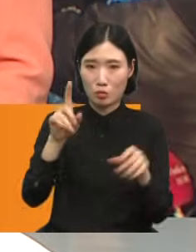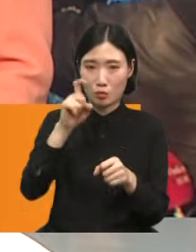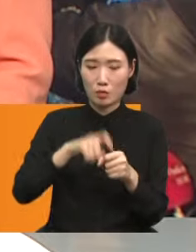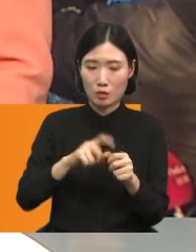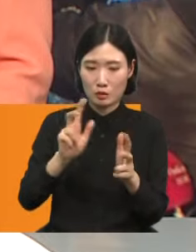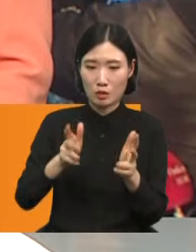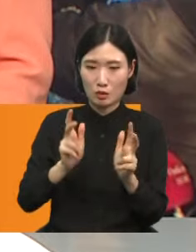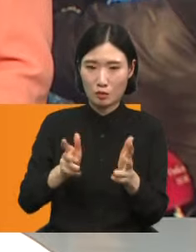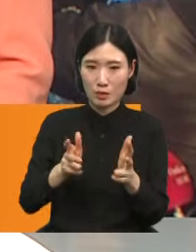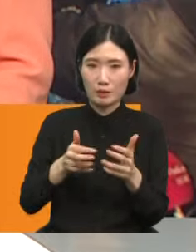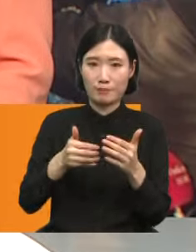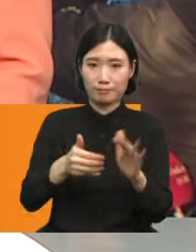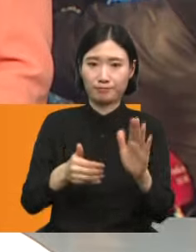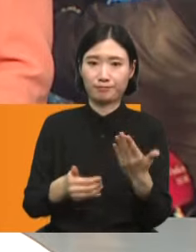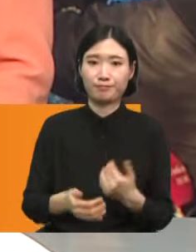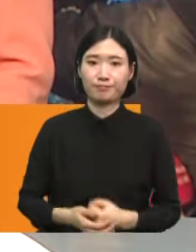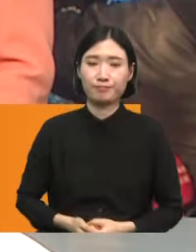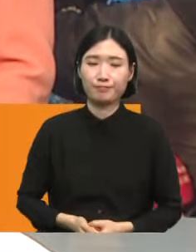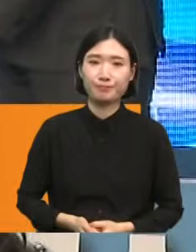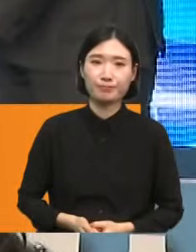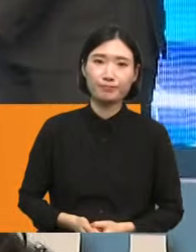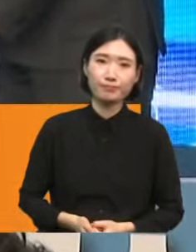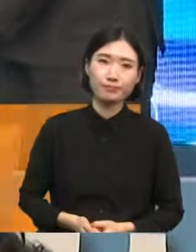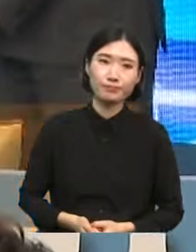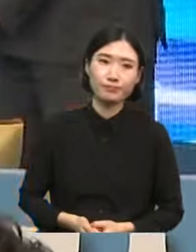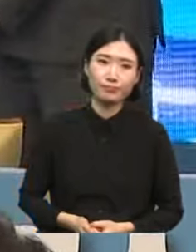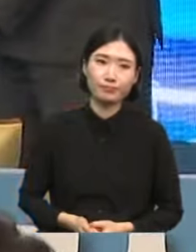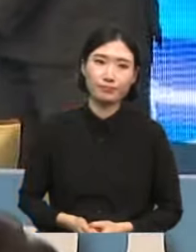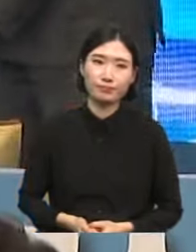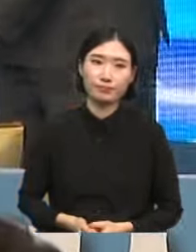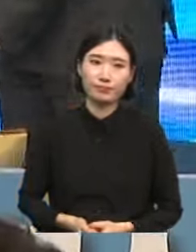사업이 진행됩니다. 신승훈 기자입니다.